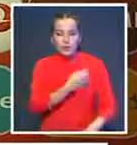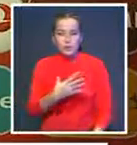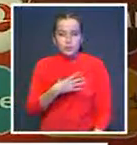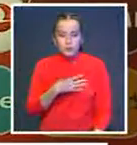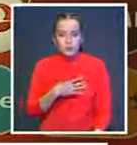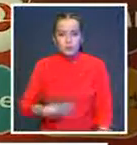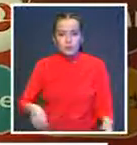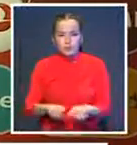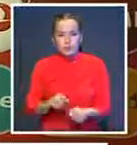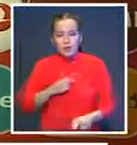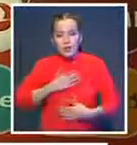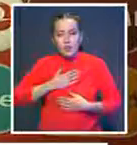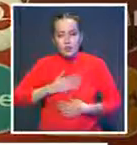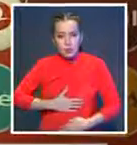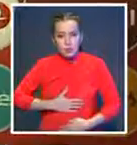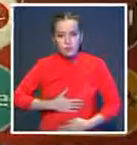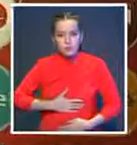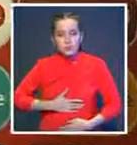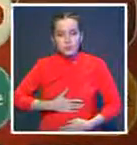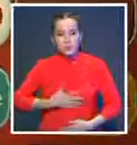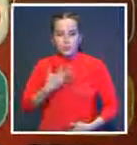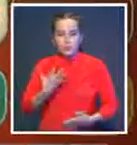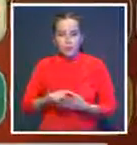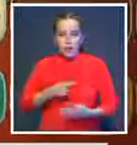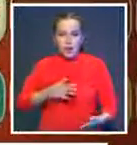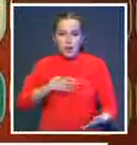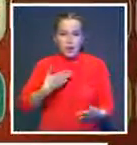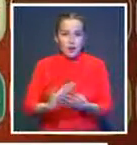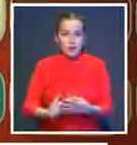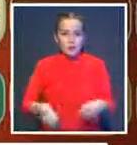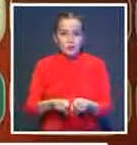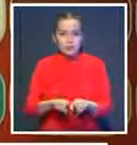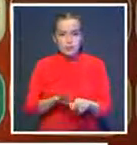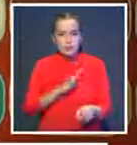ризамыз. Әрине оптымыз келді, күш салып болмай қалды. Енді